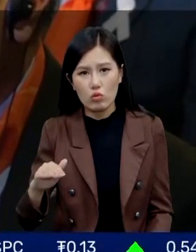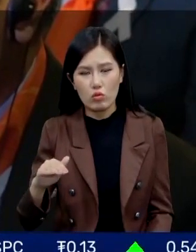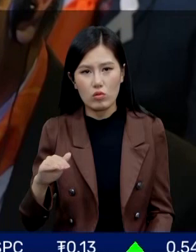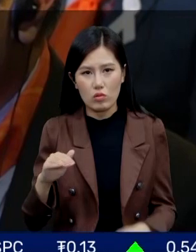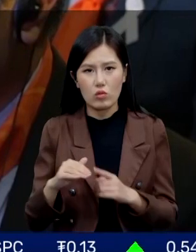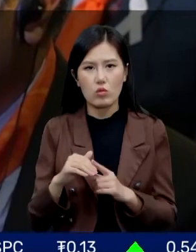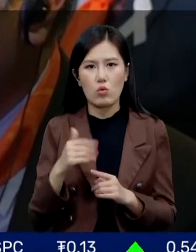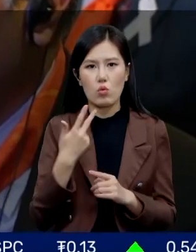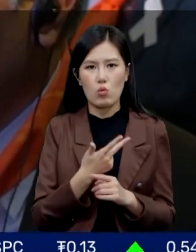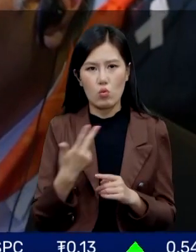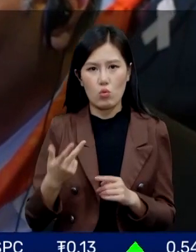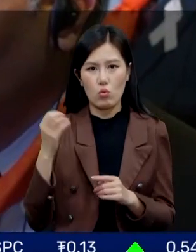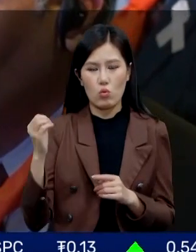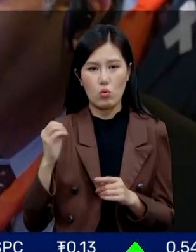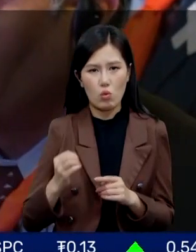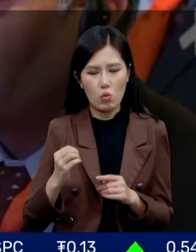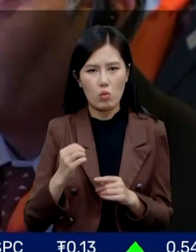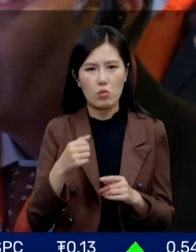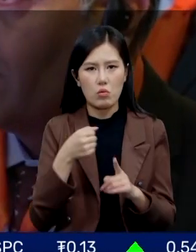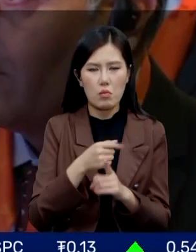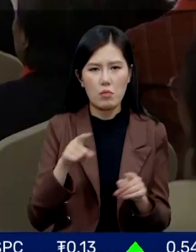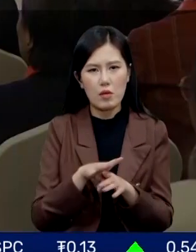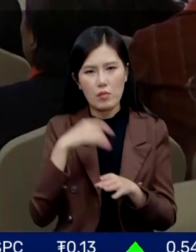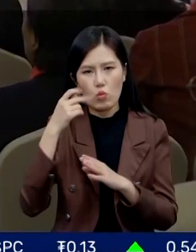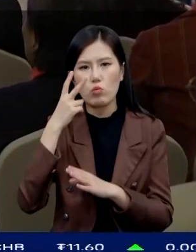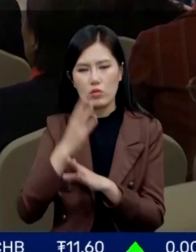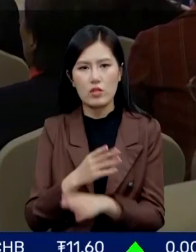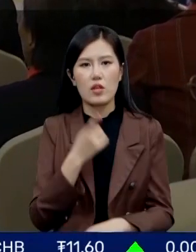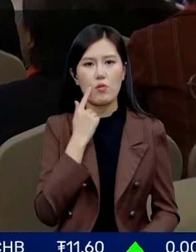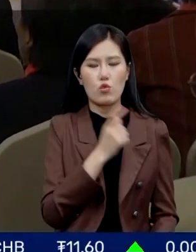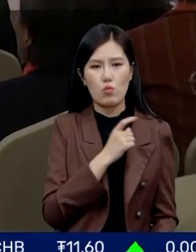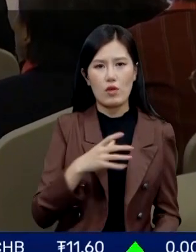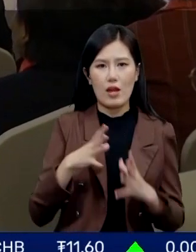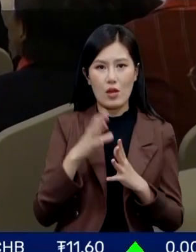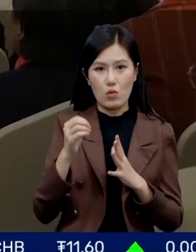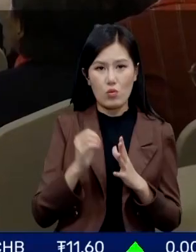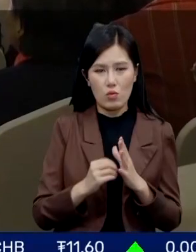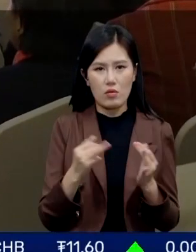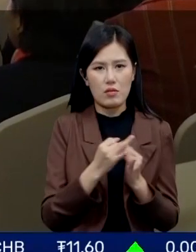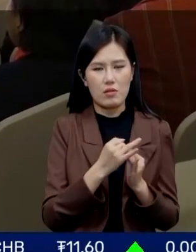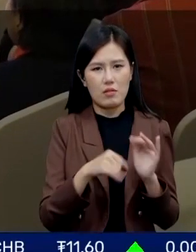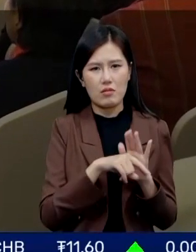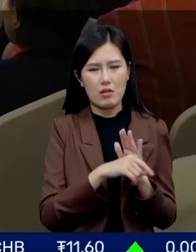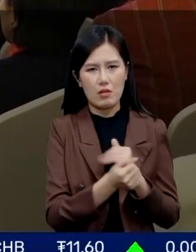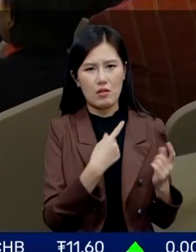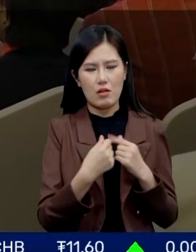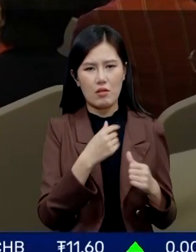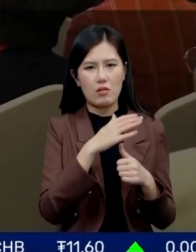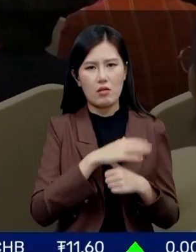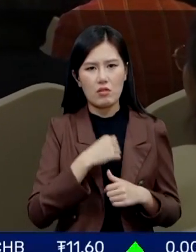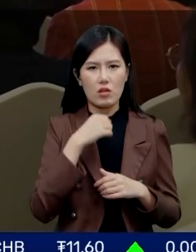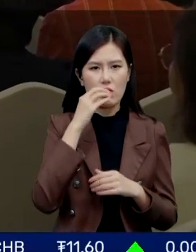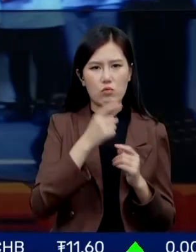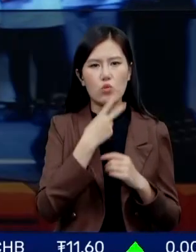бэлгийн хүчрхийллтэй холбоотой контентийг үзсэн бол эмэгтэйчүүдийн 10% нь цахим орчинд бэлгийн дарамтад өртөж байжээ.